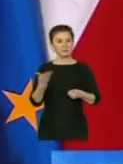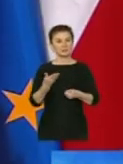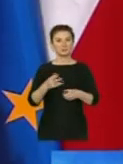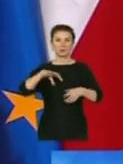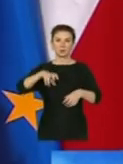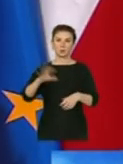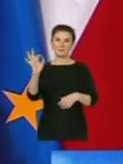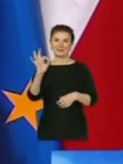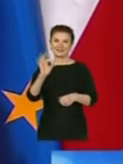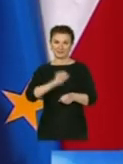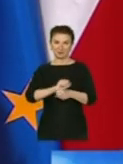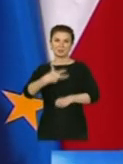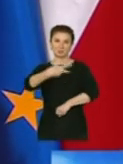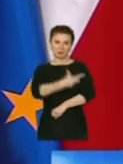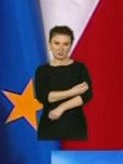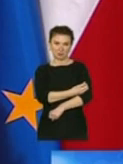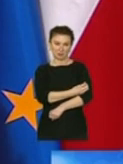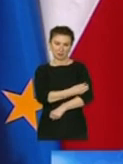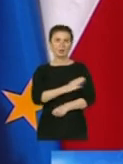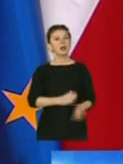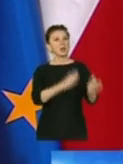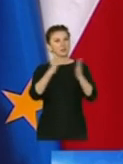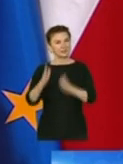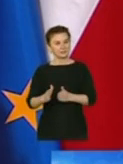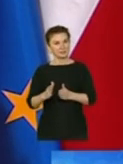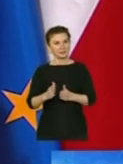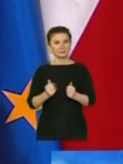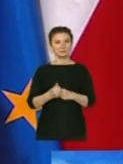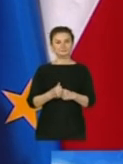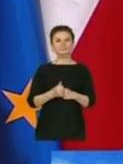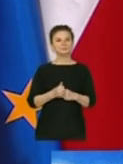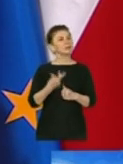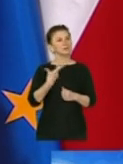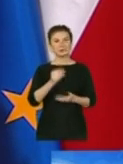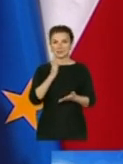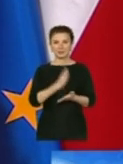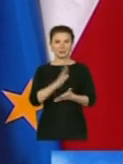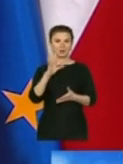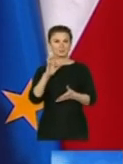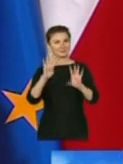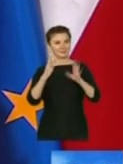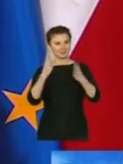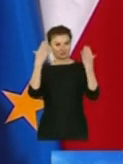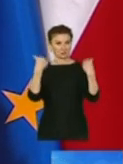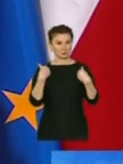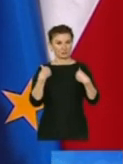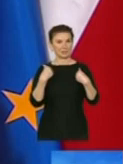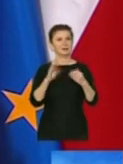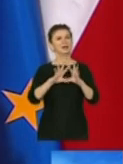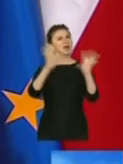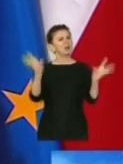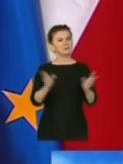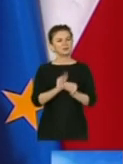szczepień grupy zero rozpoczniemy już szczepienia nie tylko w tych 509 szpitalach, ale łącznie będzie